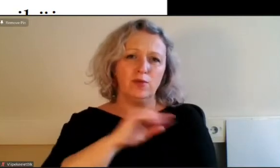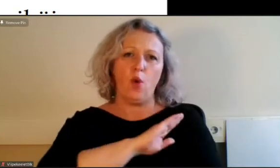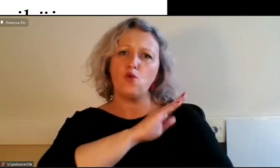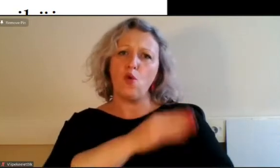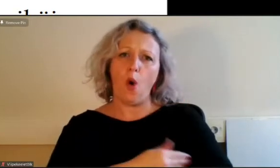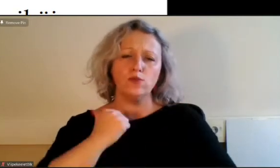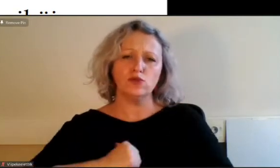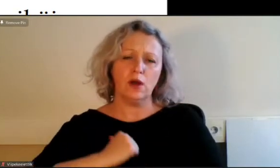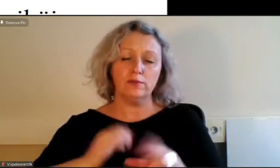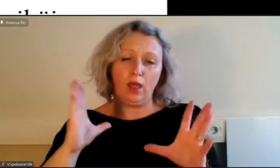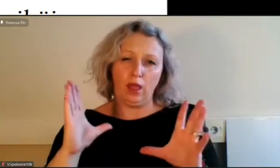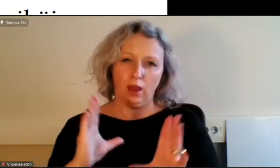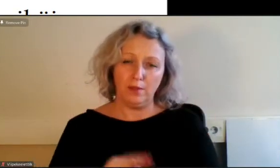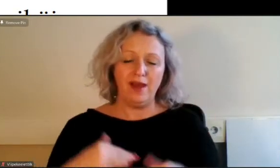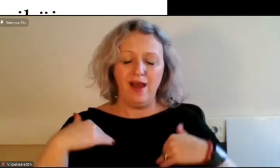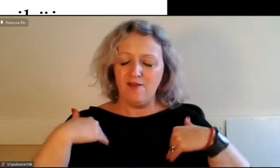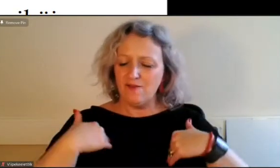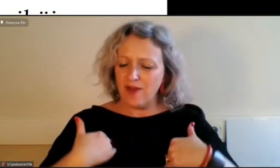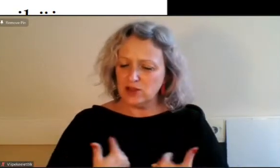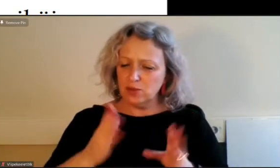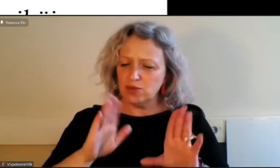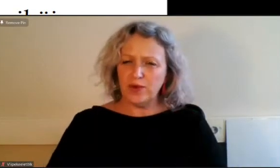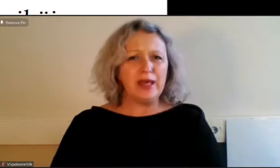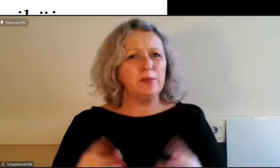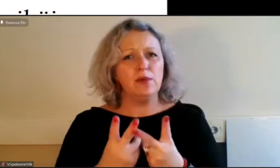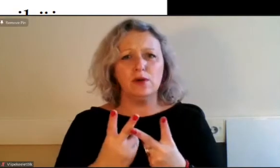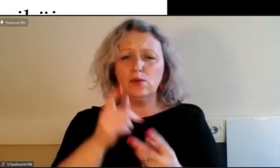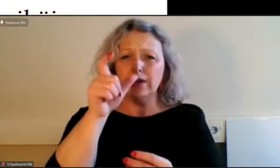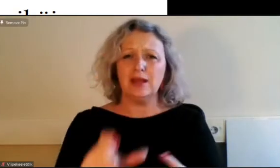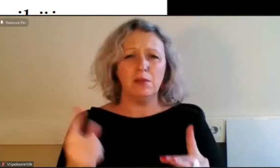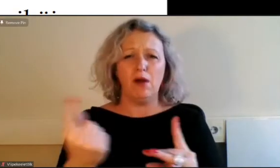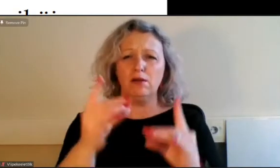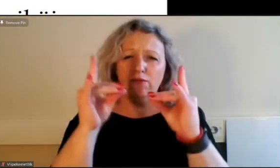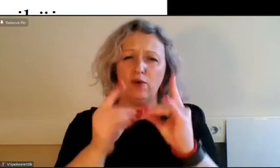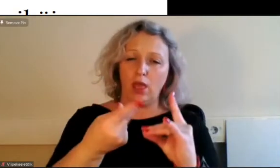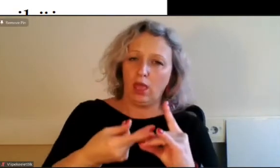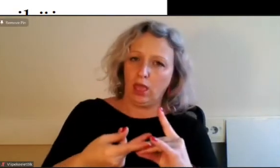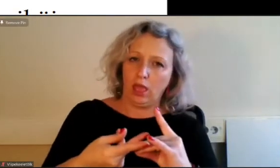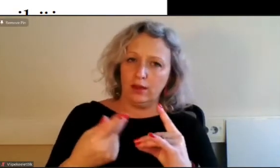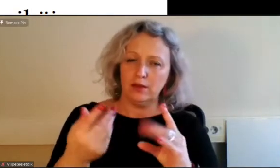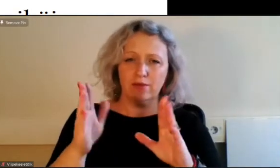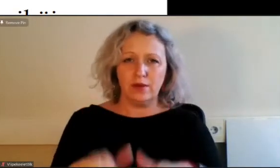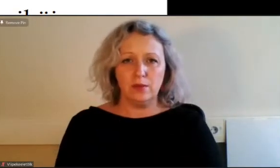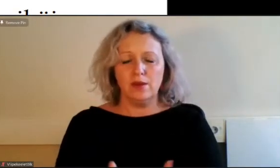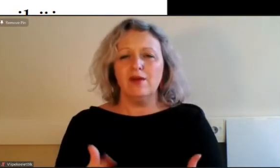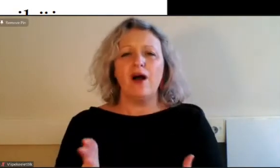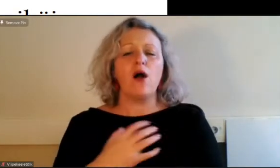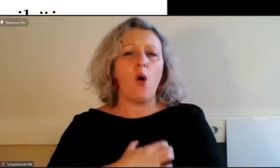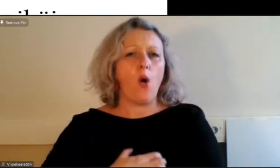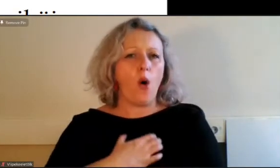3 kuud ja pikemalt, siis me hakkame rääkima pikast COVIDist. Sellel ei ole väga kindlaid